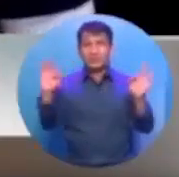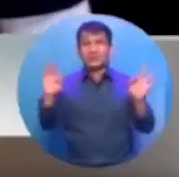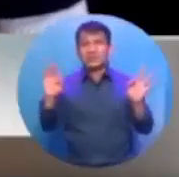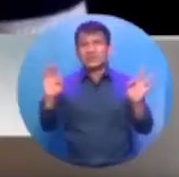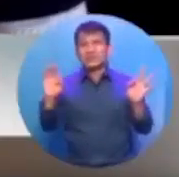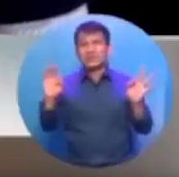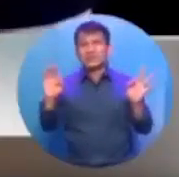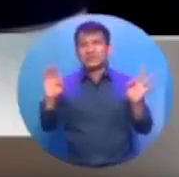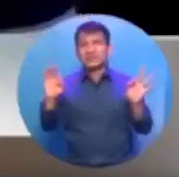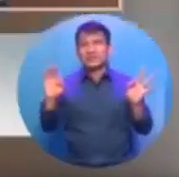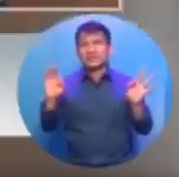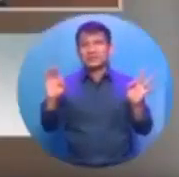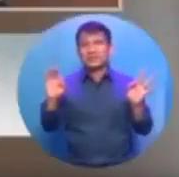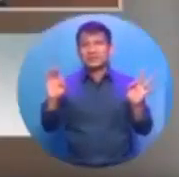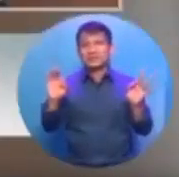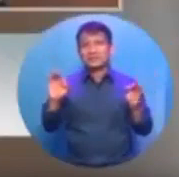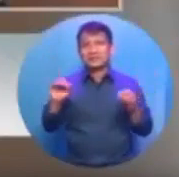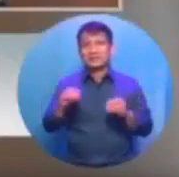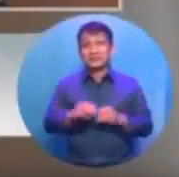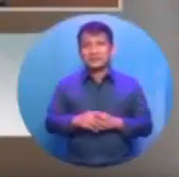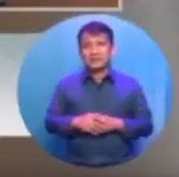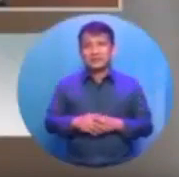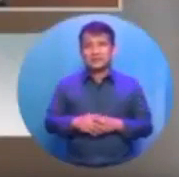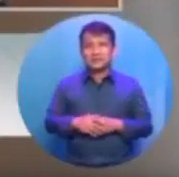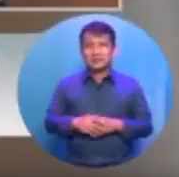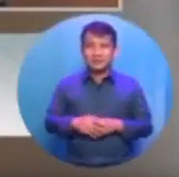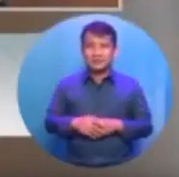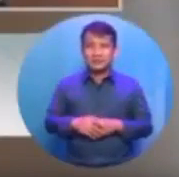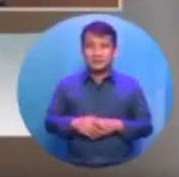pa. Sir, excuse me.